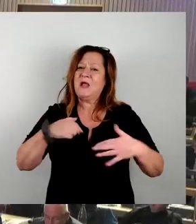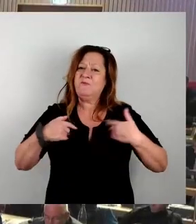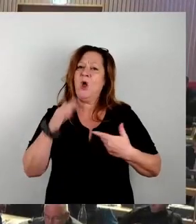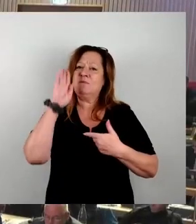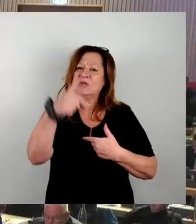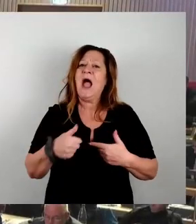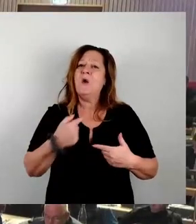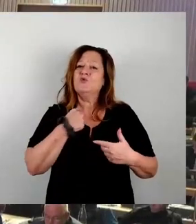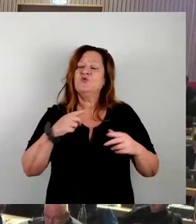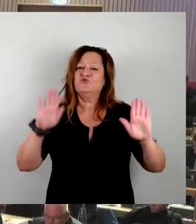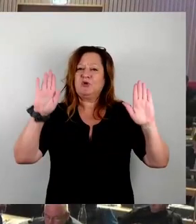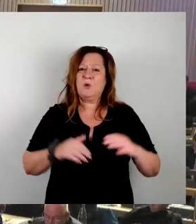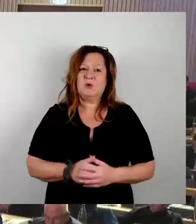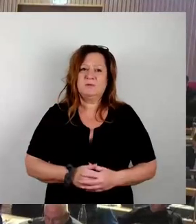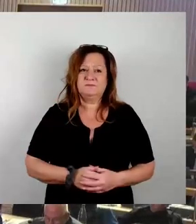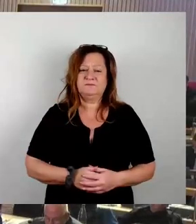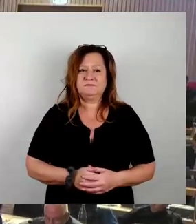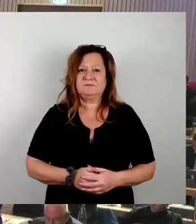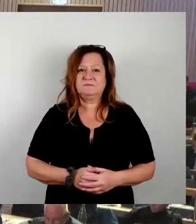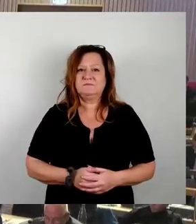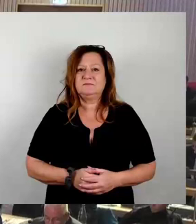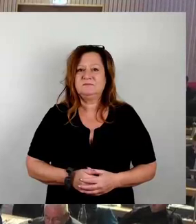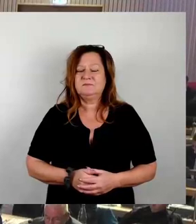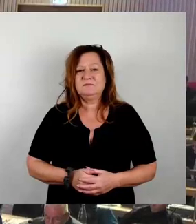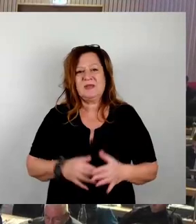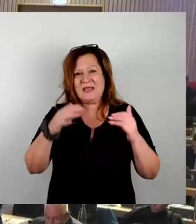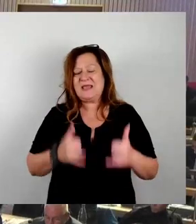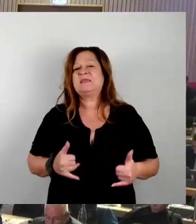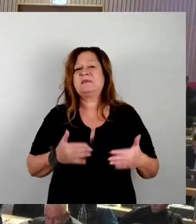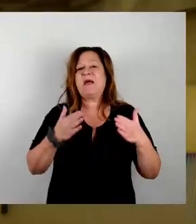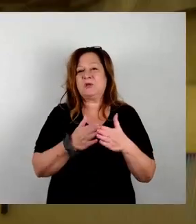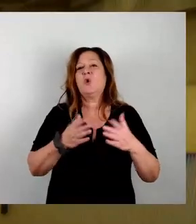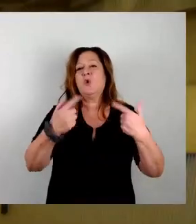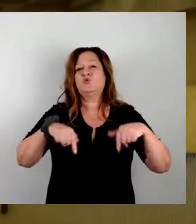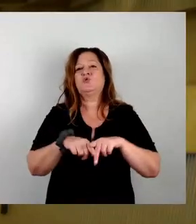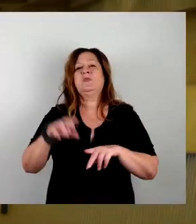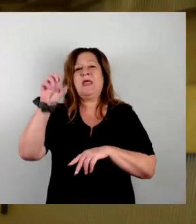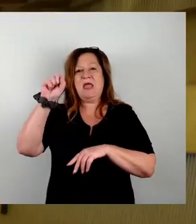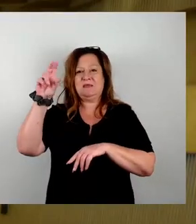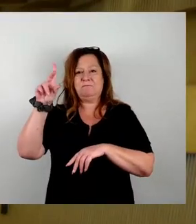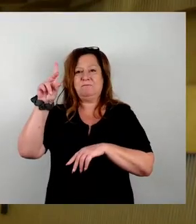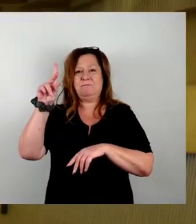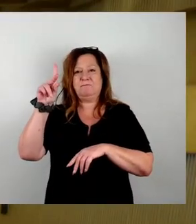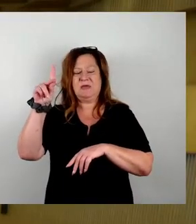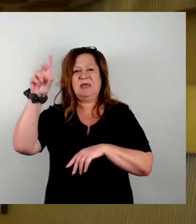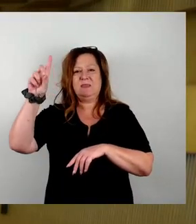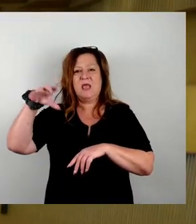So, meine Damen und Herren, dann steigen wir ein in die Fraktionsrunde. Es beginnt die SPD. Herr Engel, bitte schön.